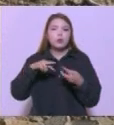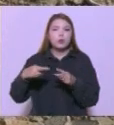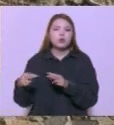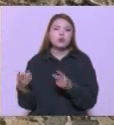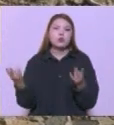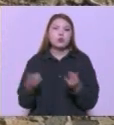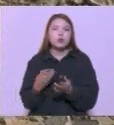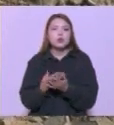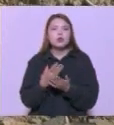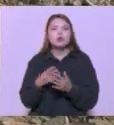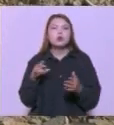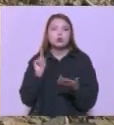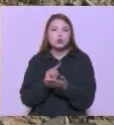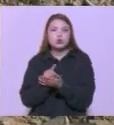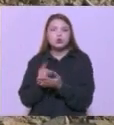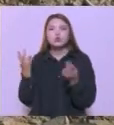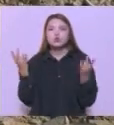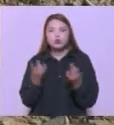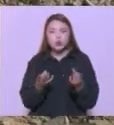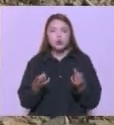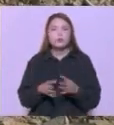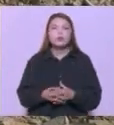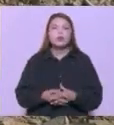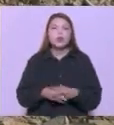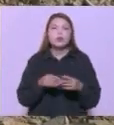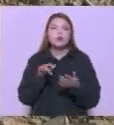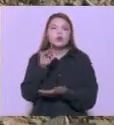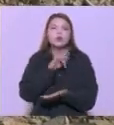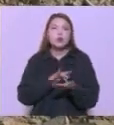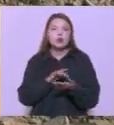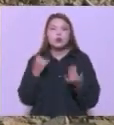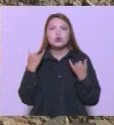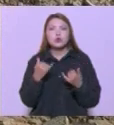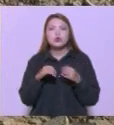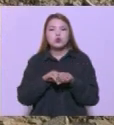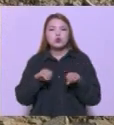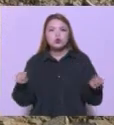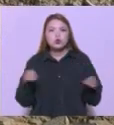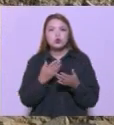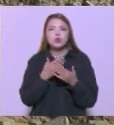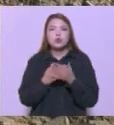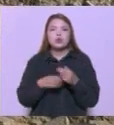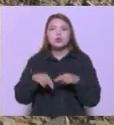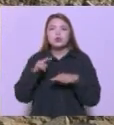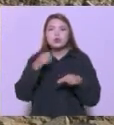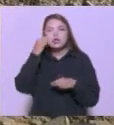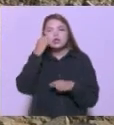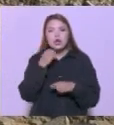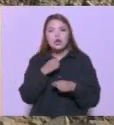Бұл жұмыстар керек жұмыстар, өткені қалада осы құбырлардың инженерлік желілерінің